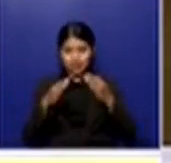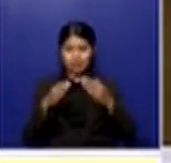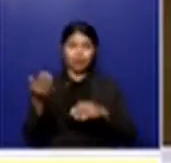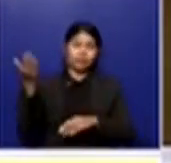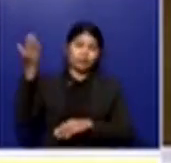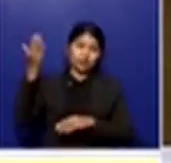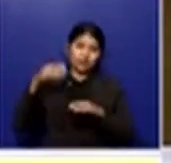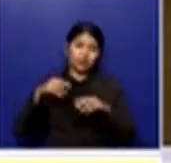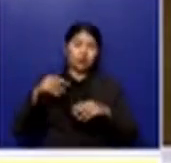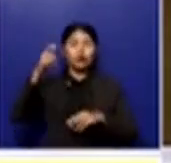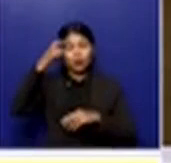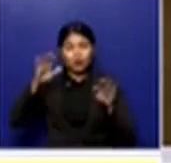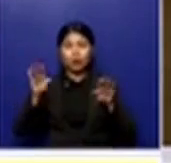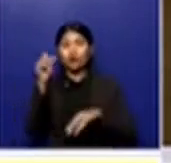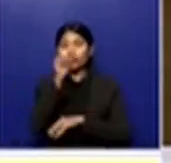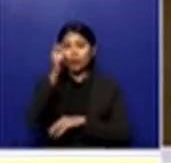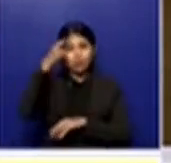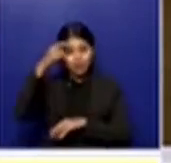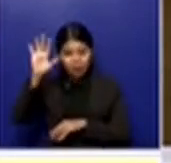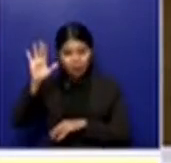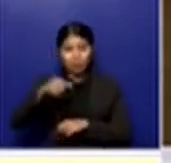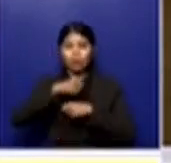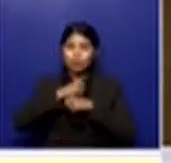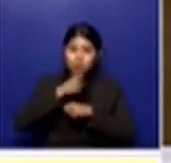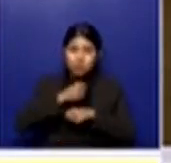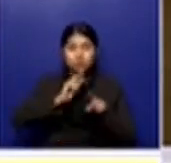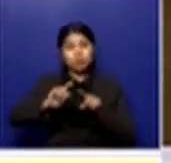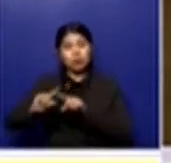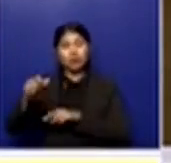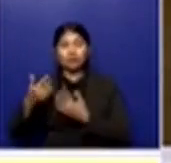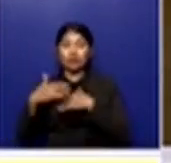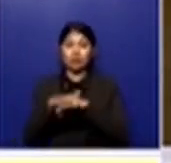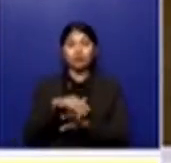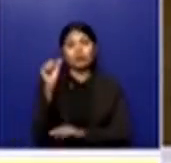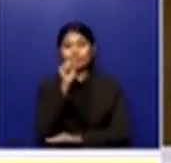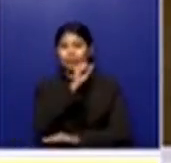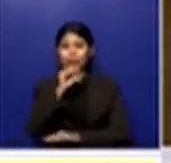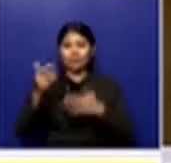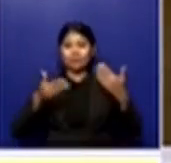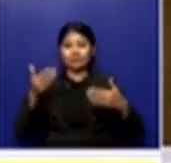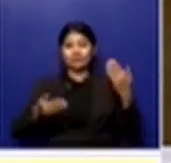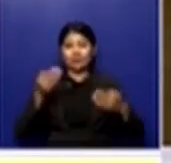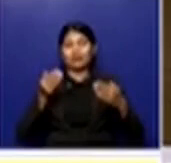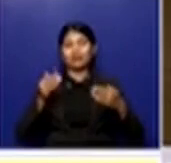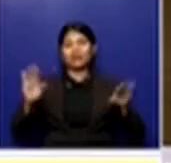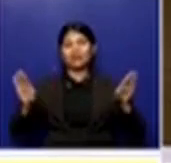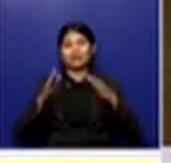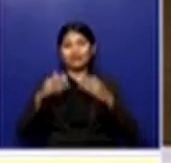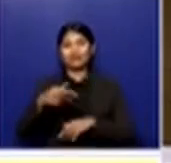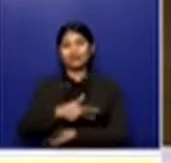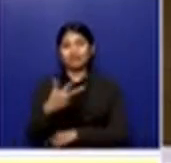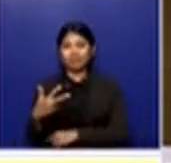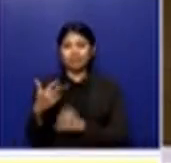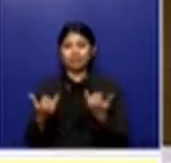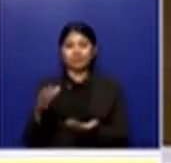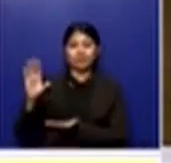อดีตกับดนตรีลูกทุ่งนะคะนักดนตรีสูงวัยทั้งหลายเนี่ยได้มาร่วมจัดกิจกรรมแสดงดนตรีที่ไทย PBS อันนี้ก็เ